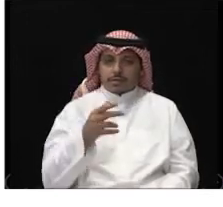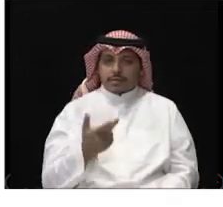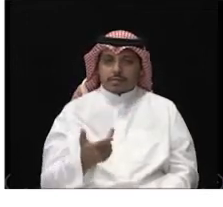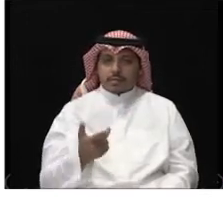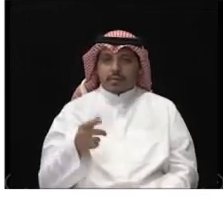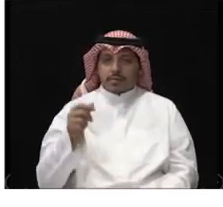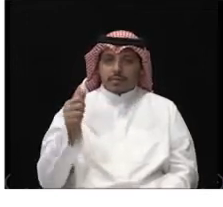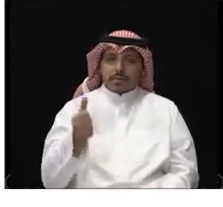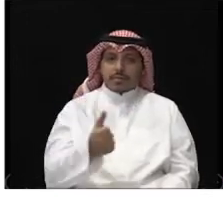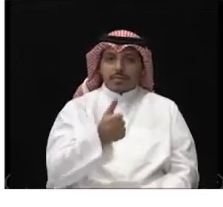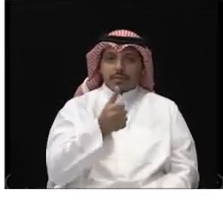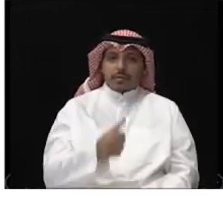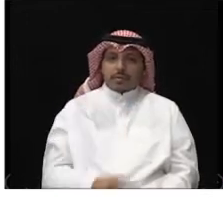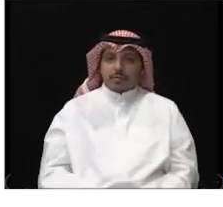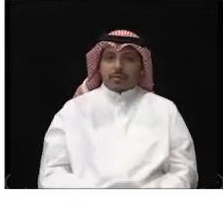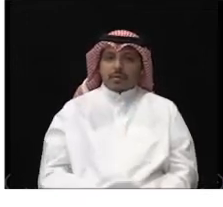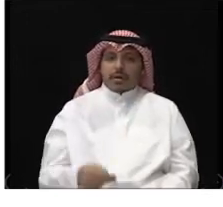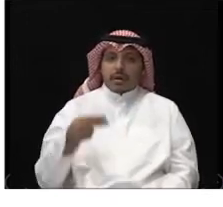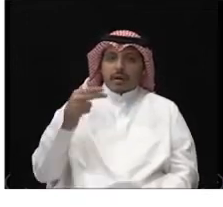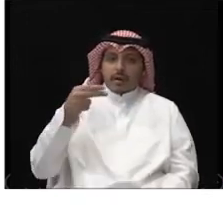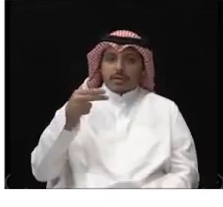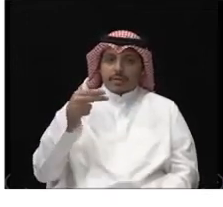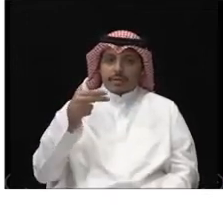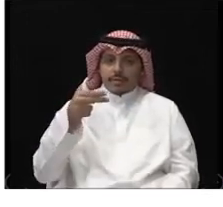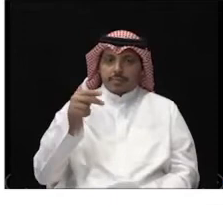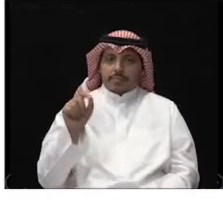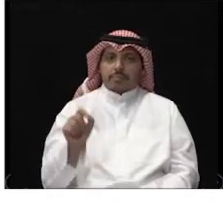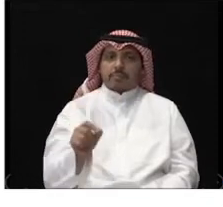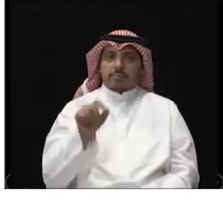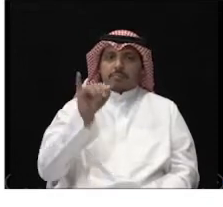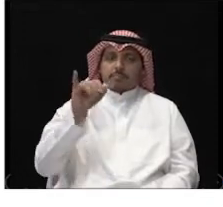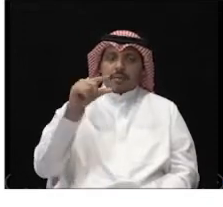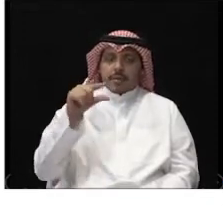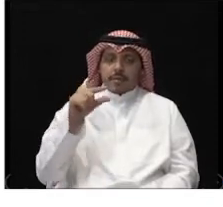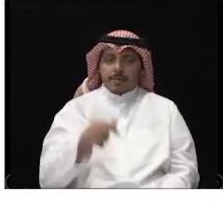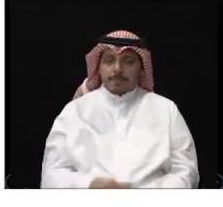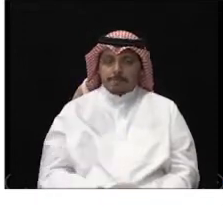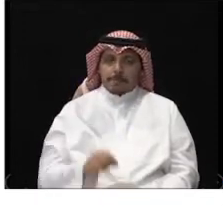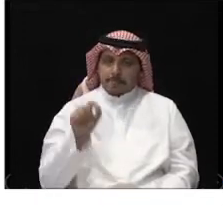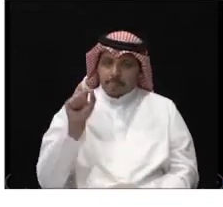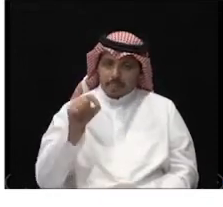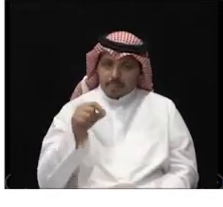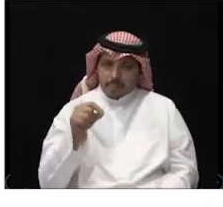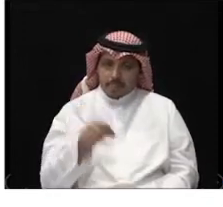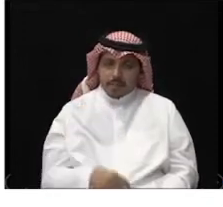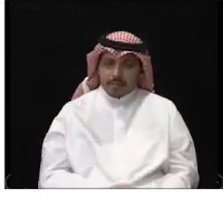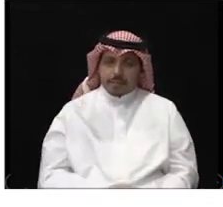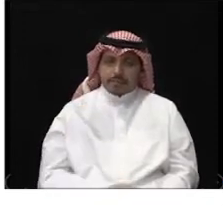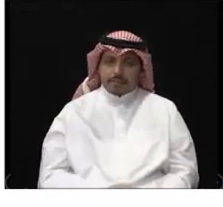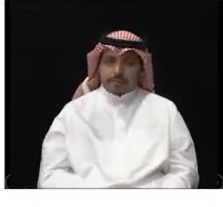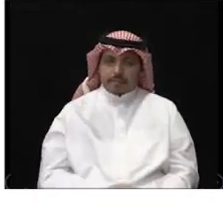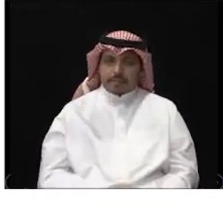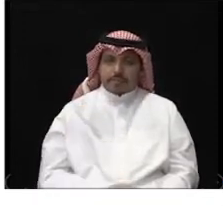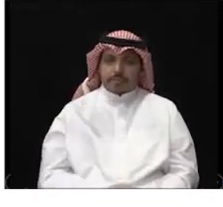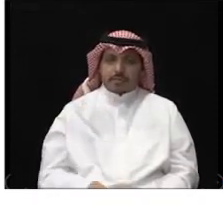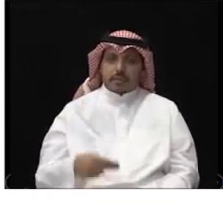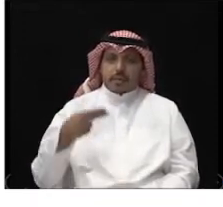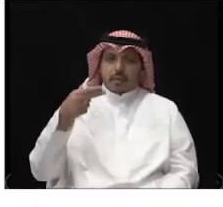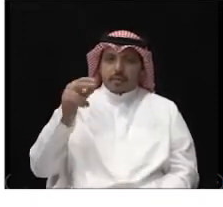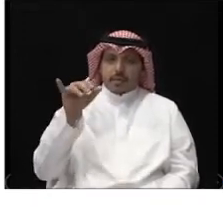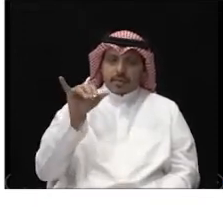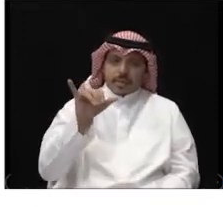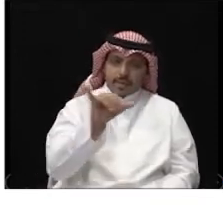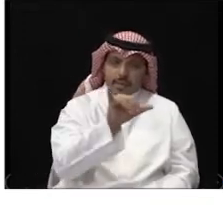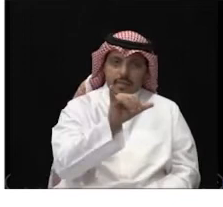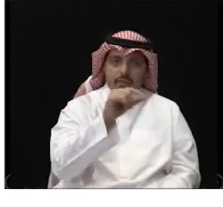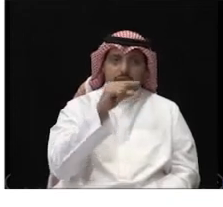الذي قبله، الحرف الممدود هنا حرفه، أحسنتم، العي عي، وهنا نمدها عي دو